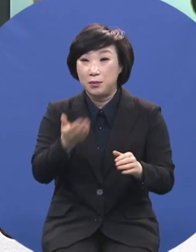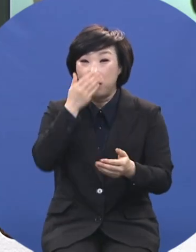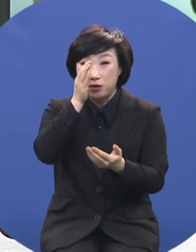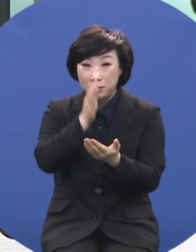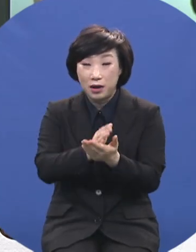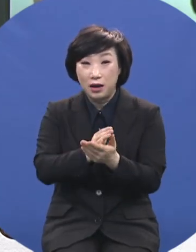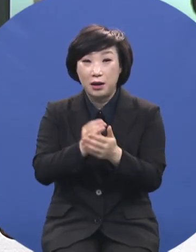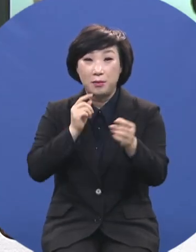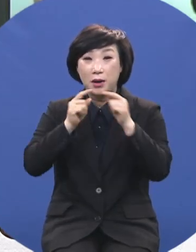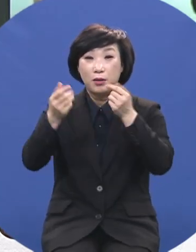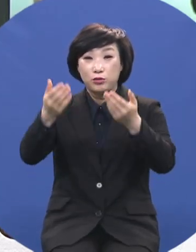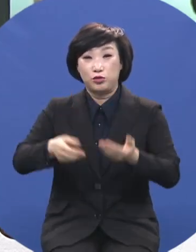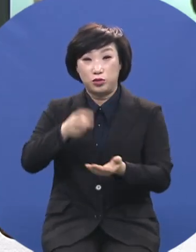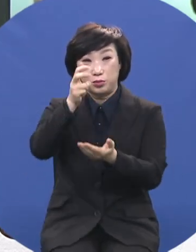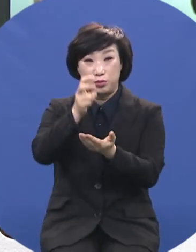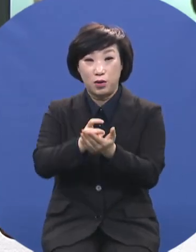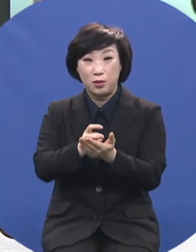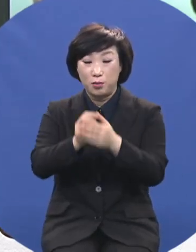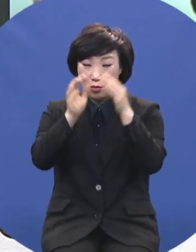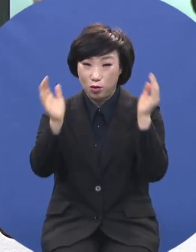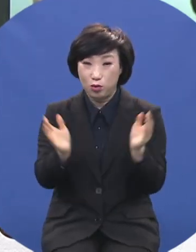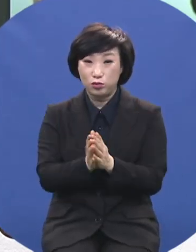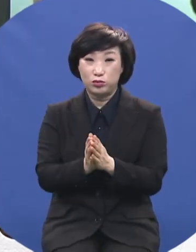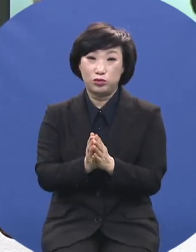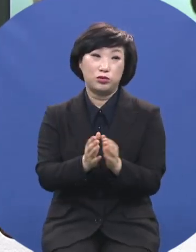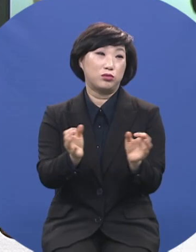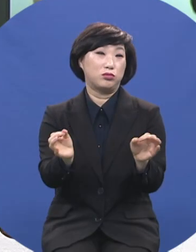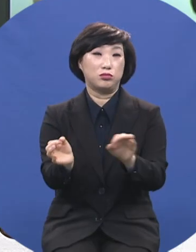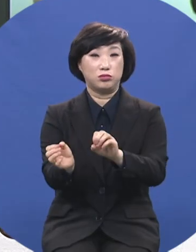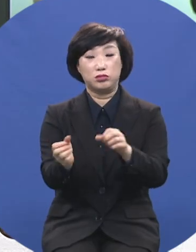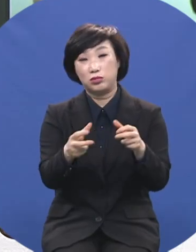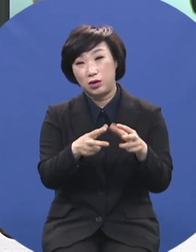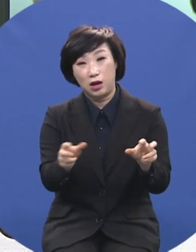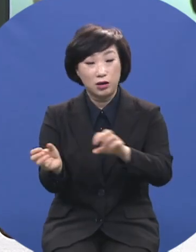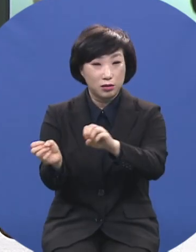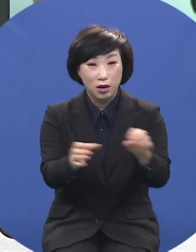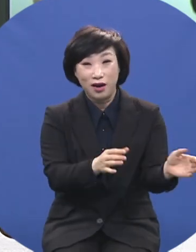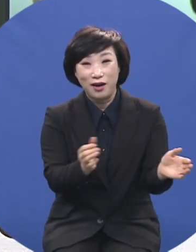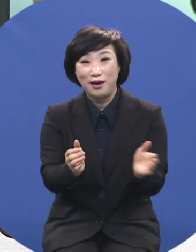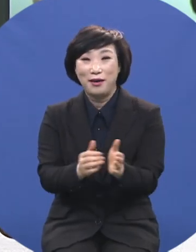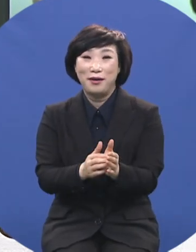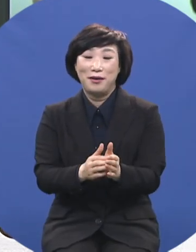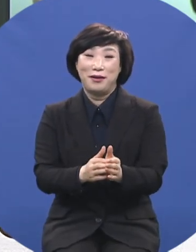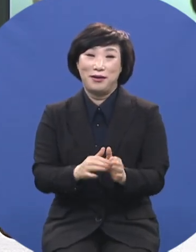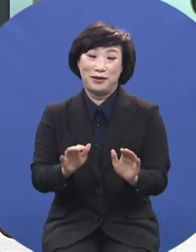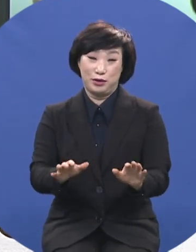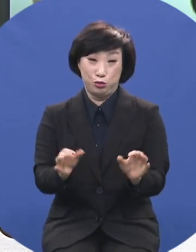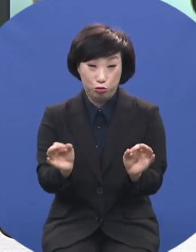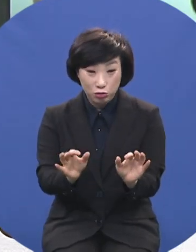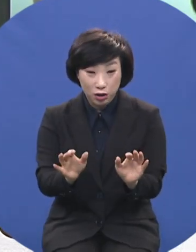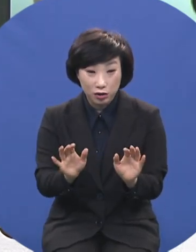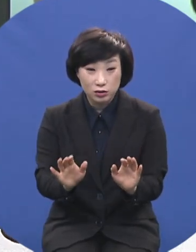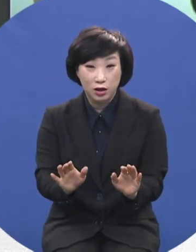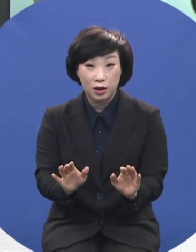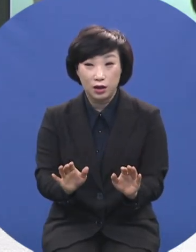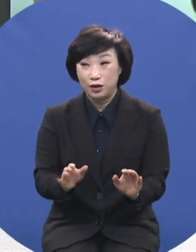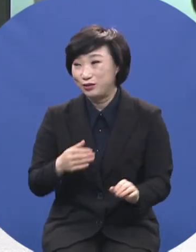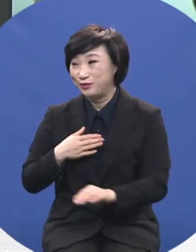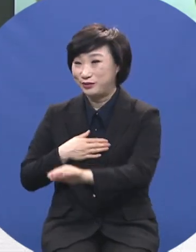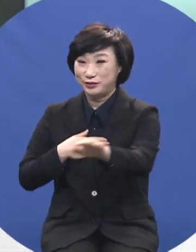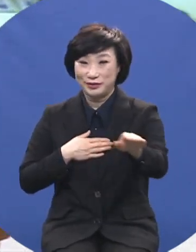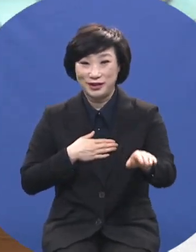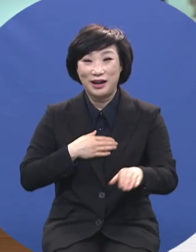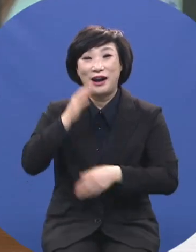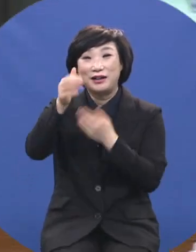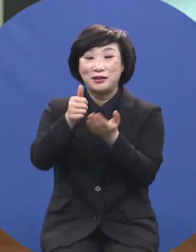말라고 말씀하신 법도 다 깨져버렸어요. 다 깨져버렸습니다. 그 순간에. 우리가